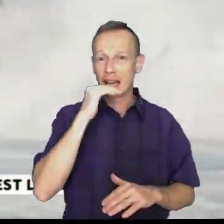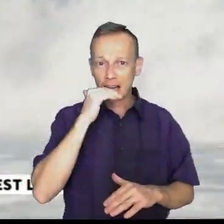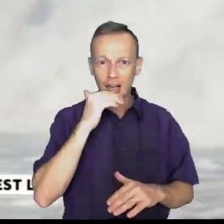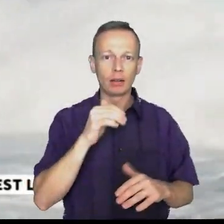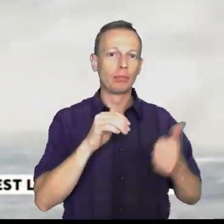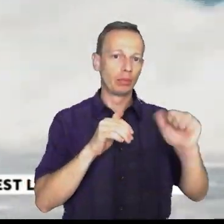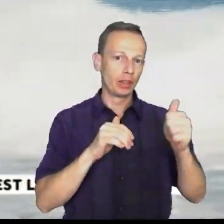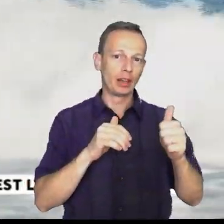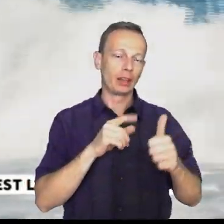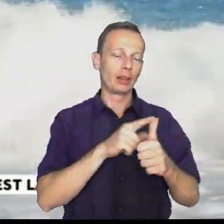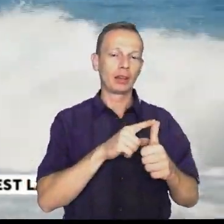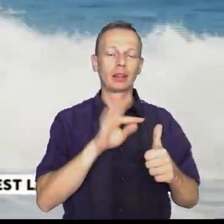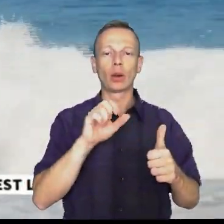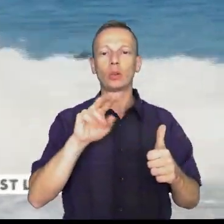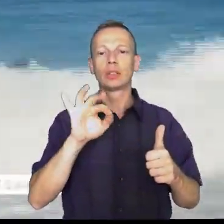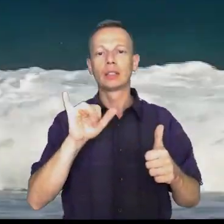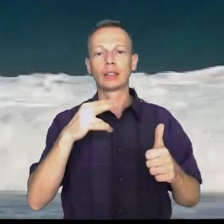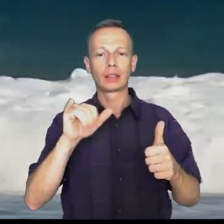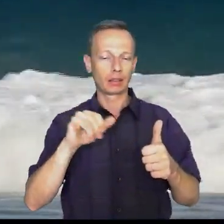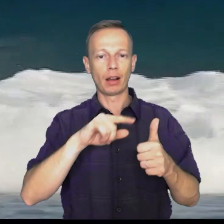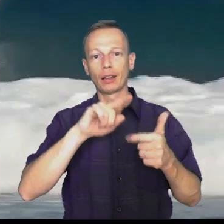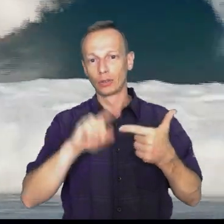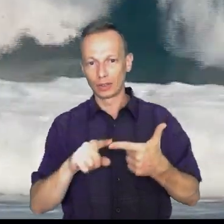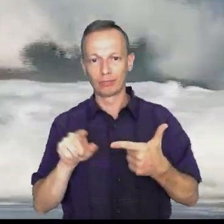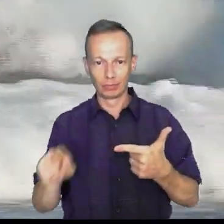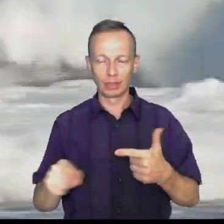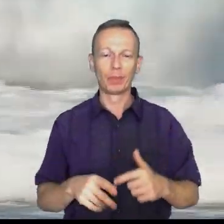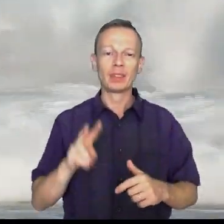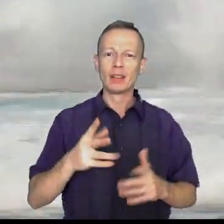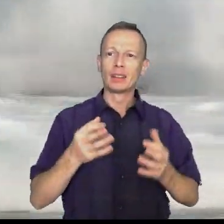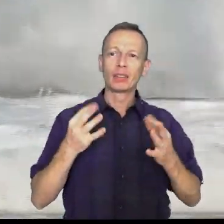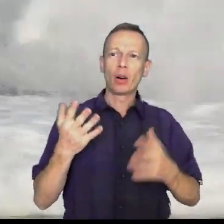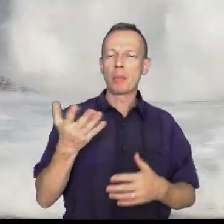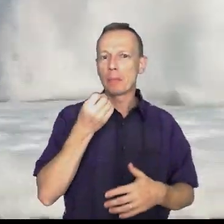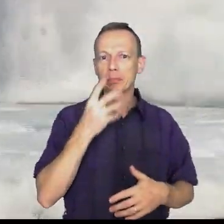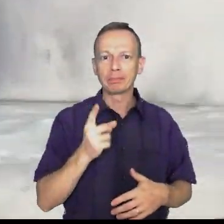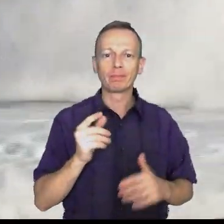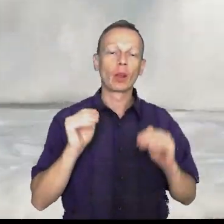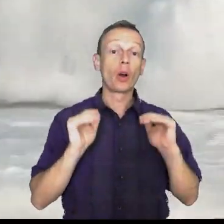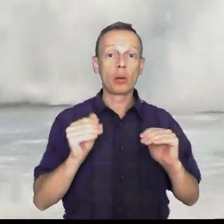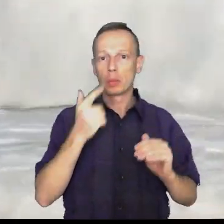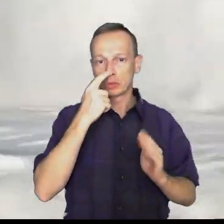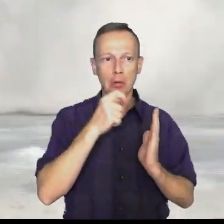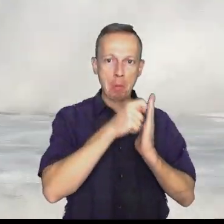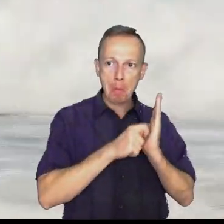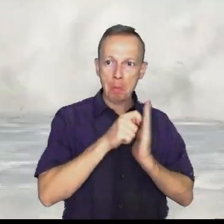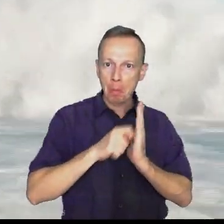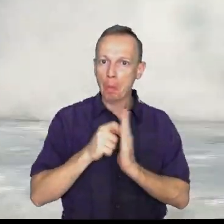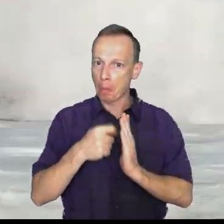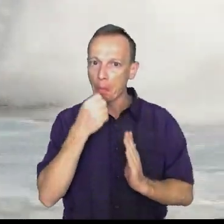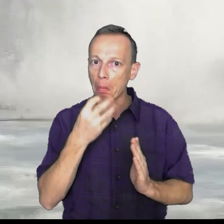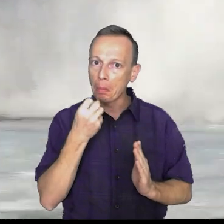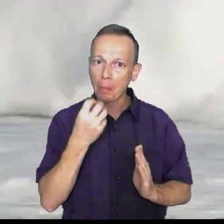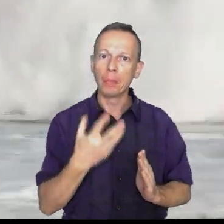de Heifara Tahoutini Junior. Malgré des conditions peu favorables, les juges prennent du plaisir à noter les surfeurs ce matin.